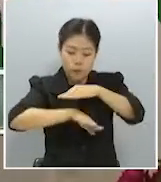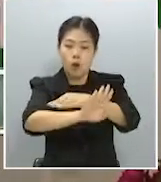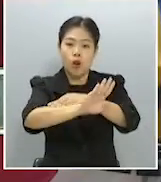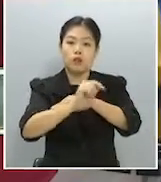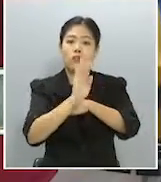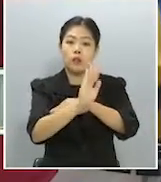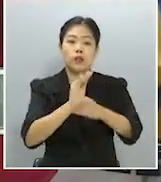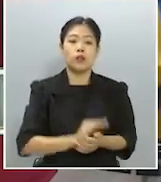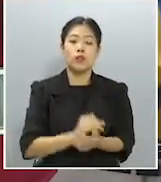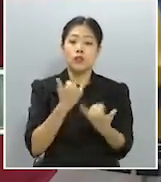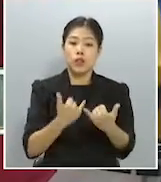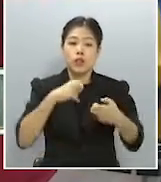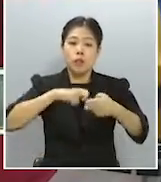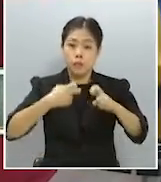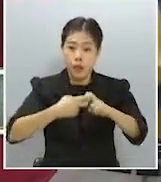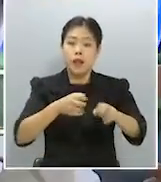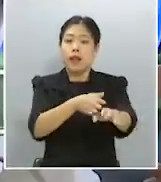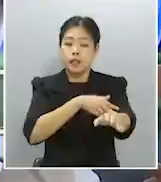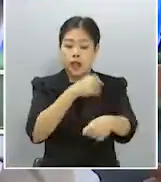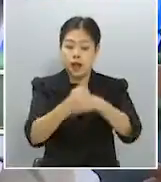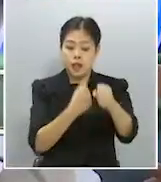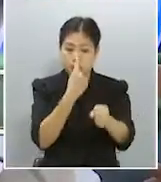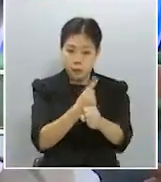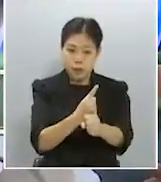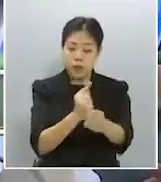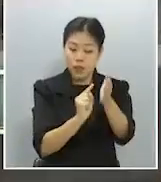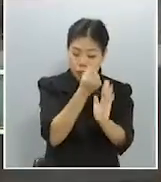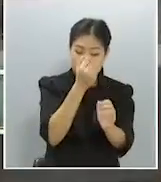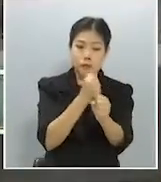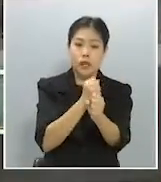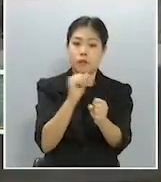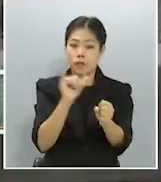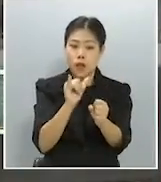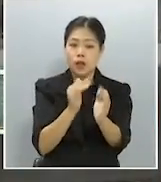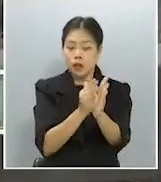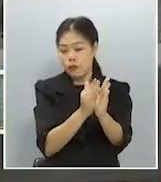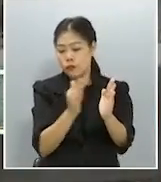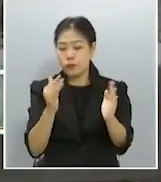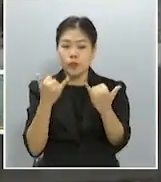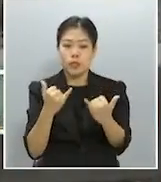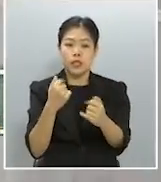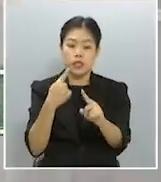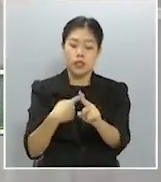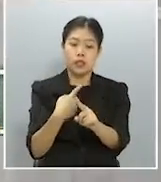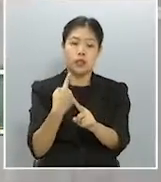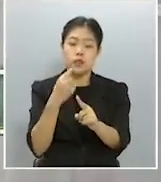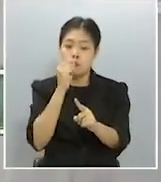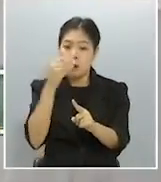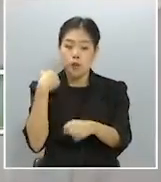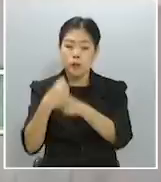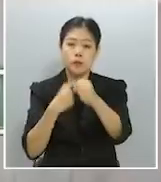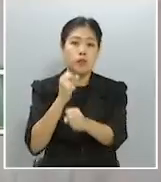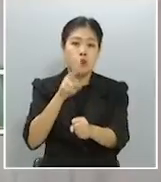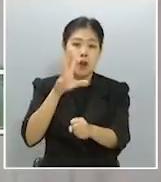ธินหลังมีปัญหาทำให้ล่าช้า1ปีตั้งแต่ยังไม่เริ่มงานก่อสร้างจนสามารถเริ่มก่อสร้างได้ปลายเดือนมกราคม